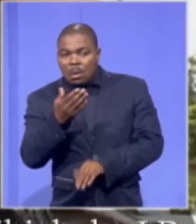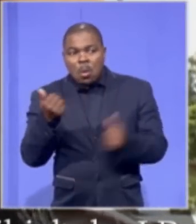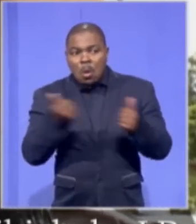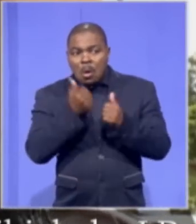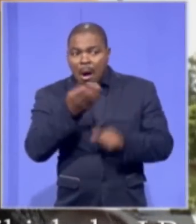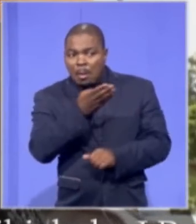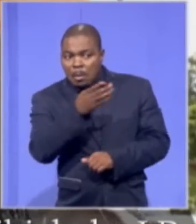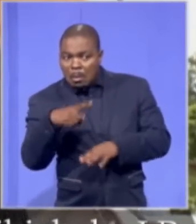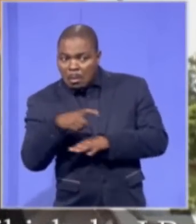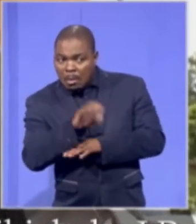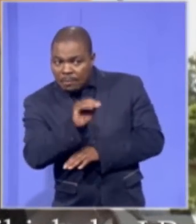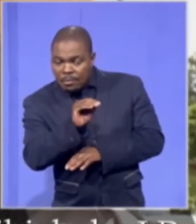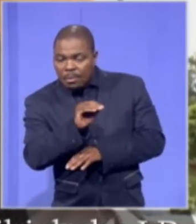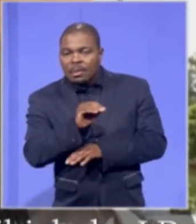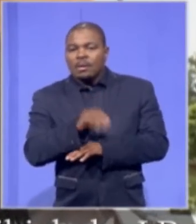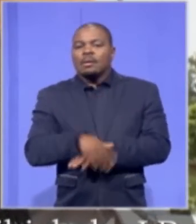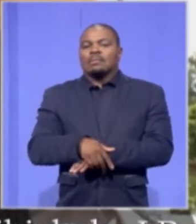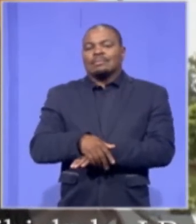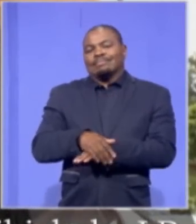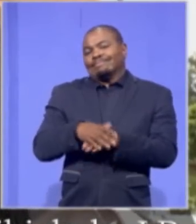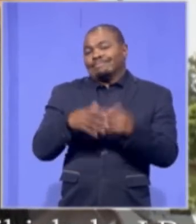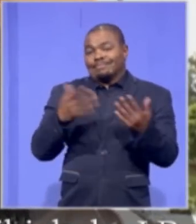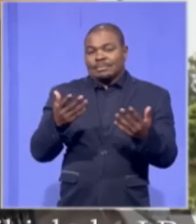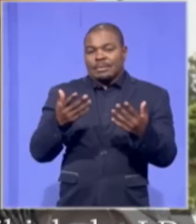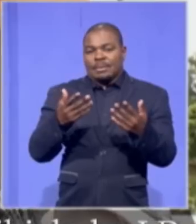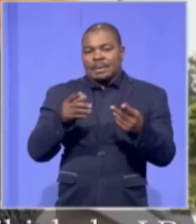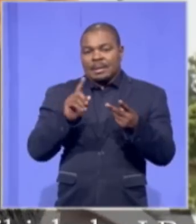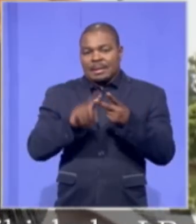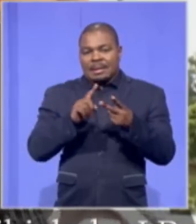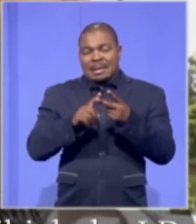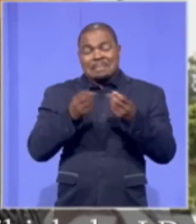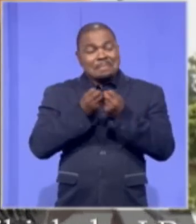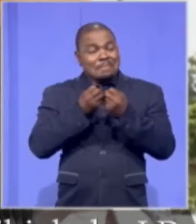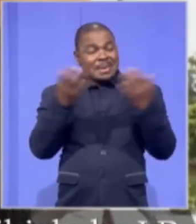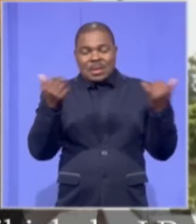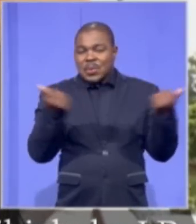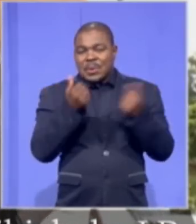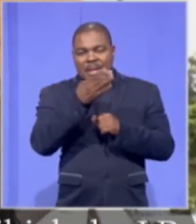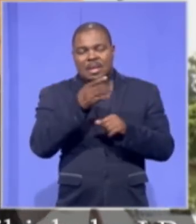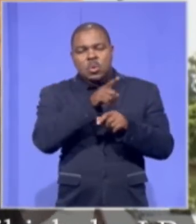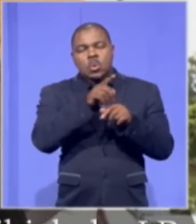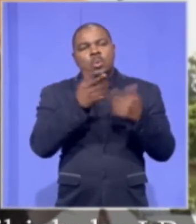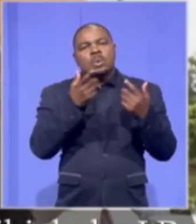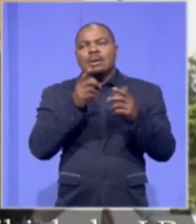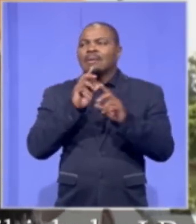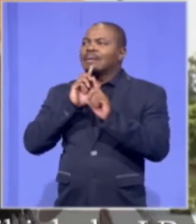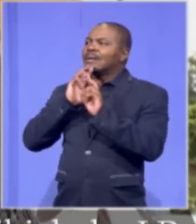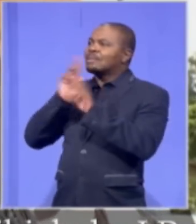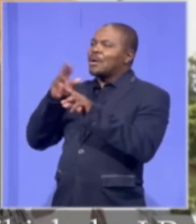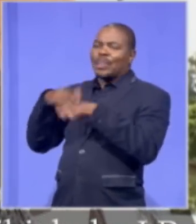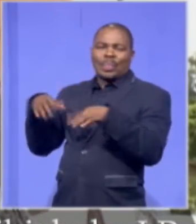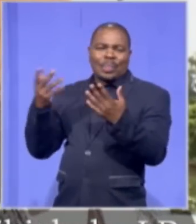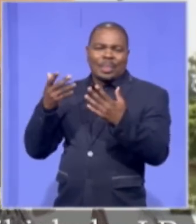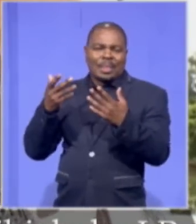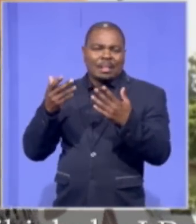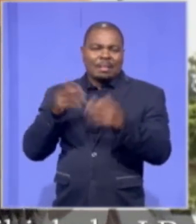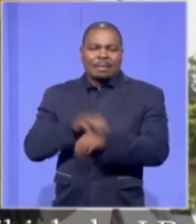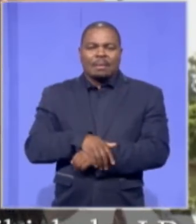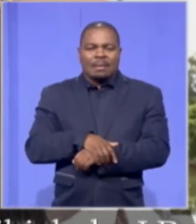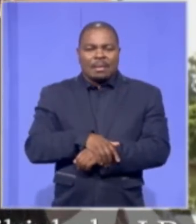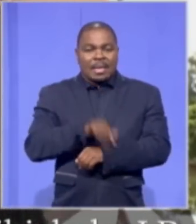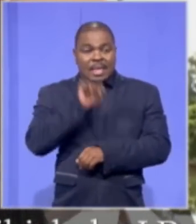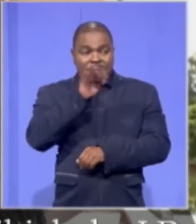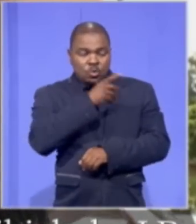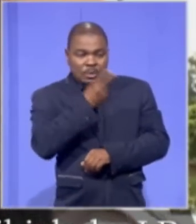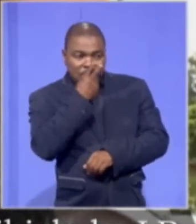ke boletše ka tšona tša go di jalo tšona ba itemogela e le tše dintši mara ba se ka ba reporta ge fela ba di